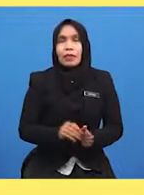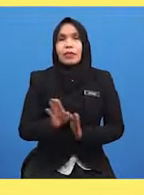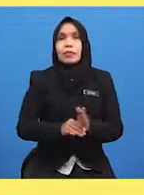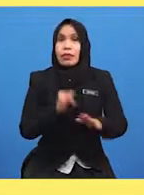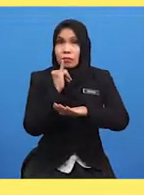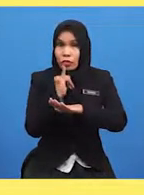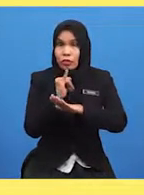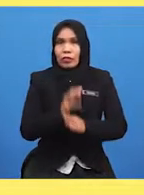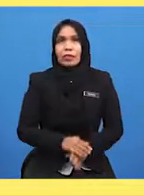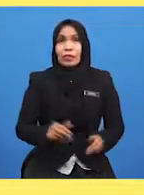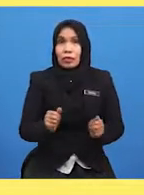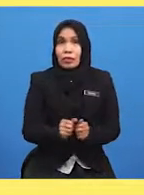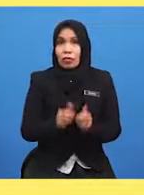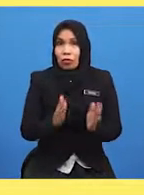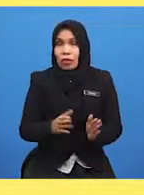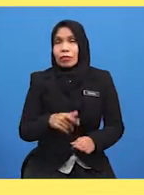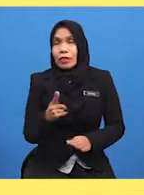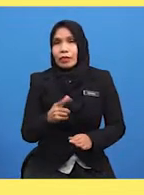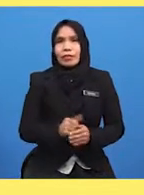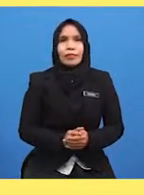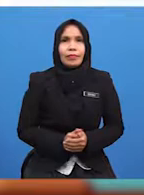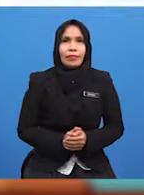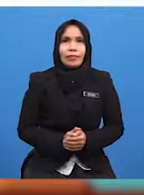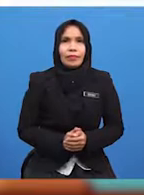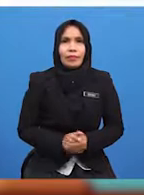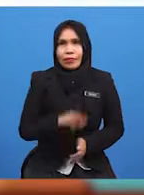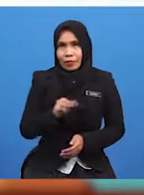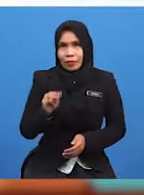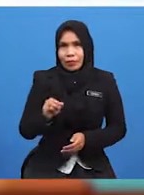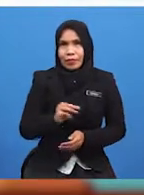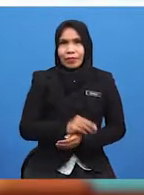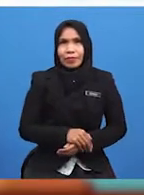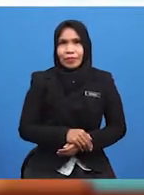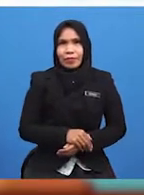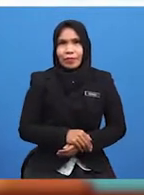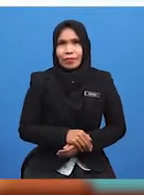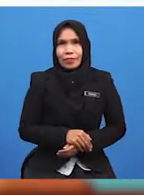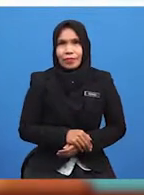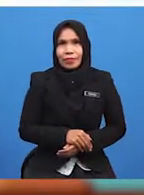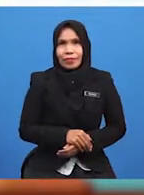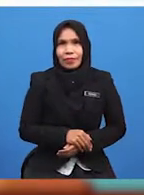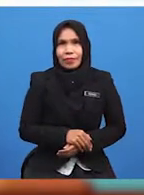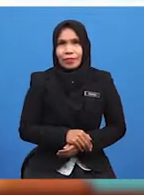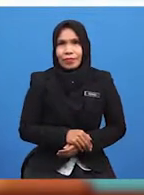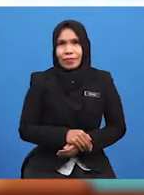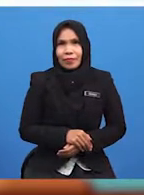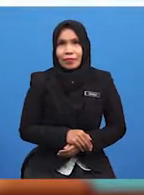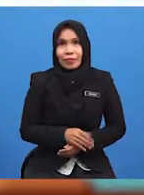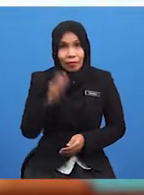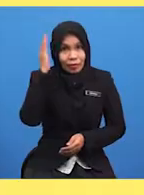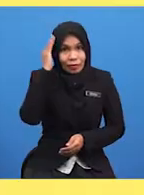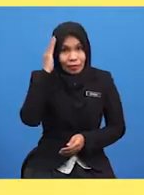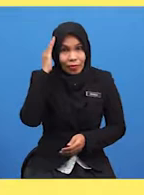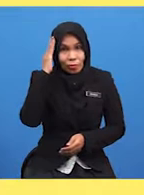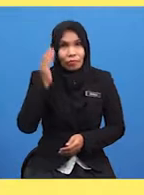lain untuk melaksanakan sesuatu hal murid-murid ac-nya kompetenai hijau Negeri